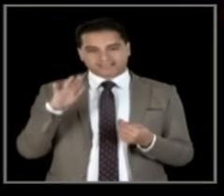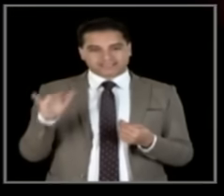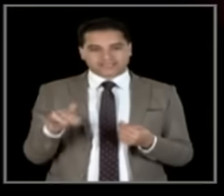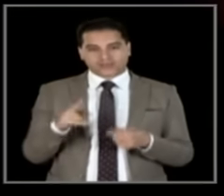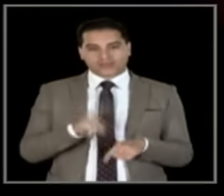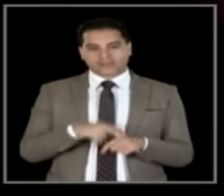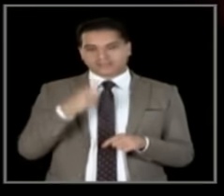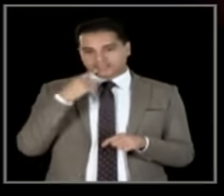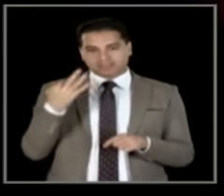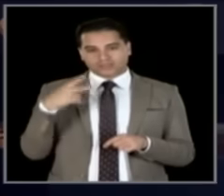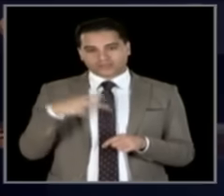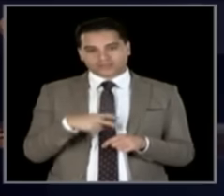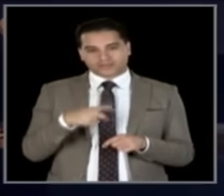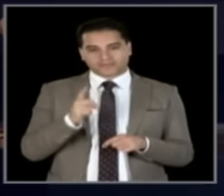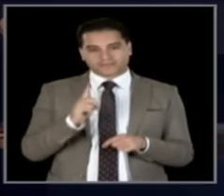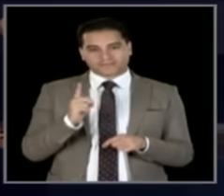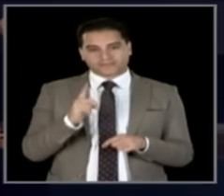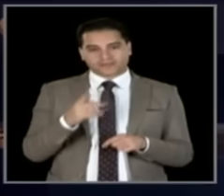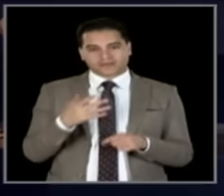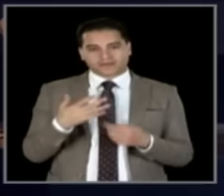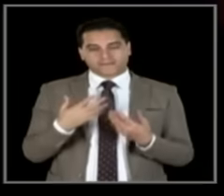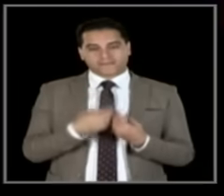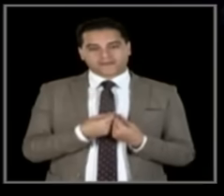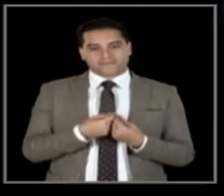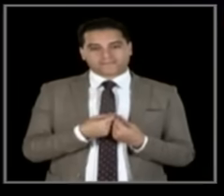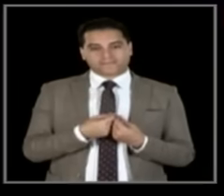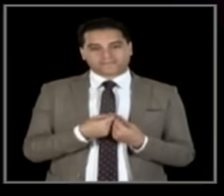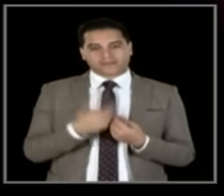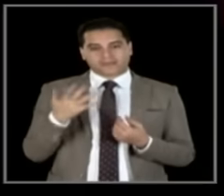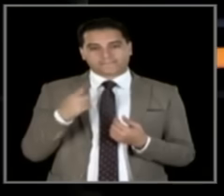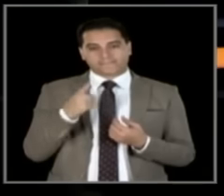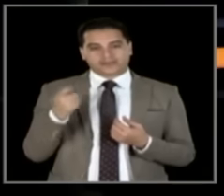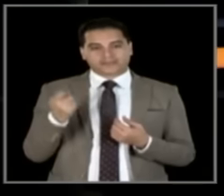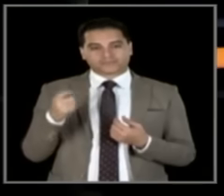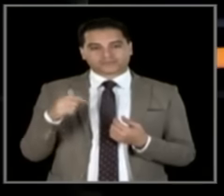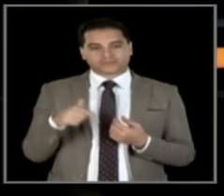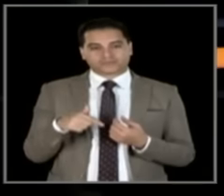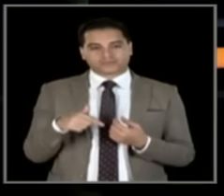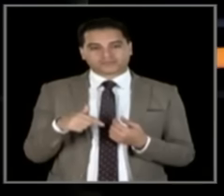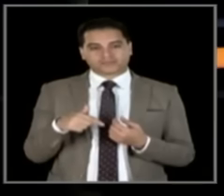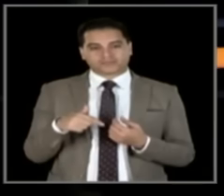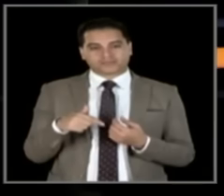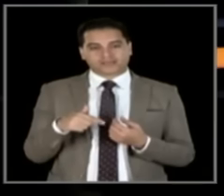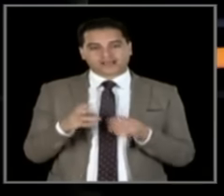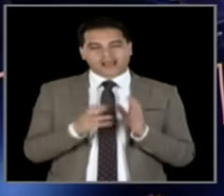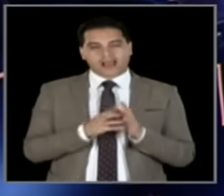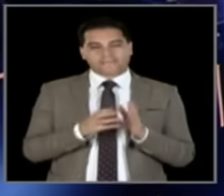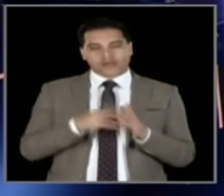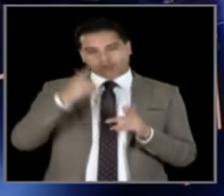هدف. 83 كان ضد ريال مدريد غالبا. أندرلخت. أندرلخت 165 حد يخسر من أندرلخت. جامعة